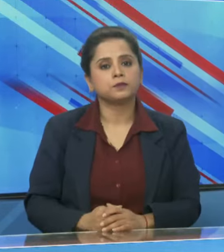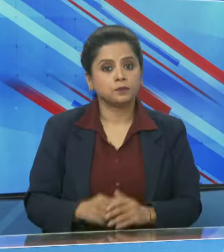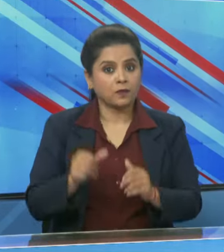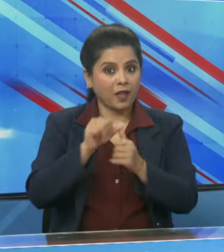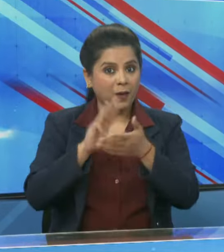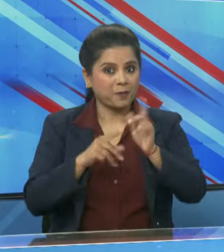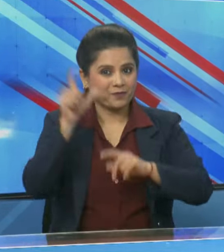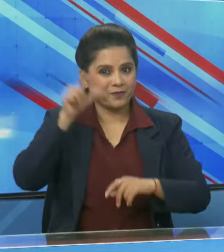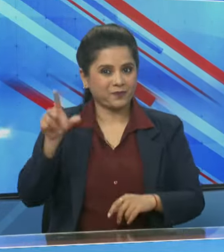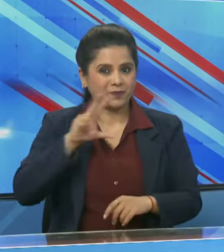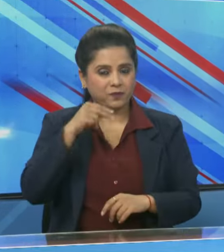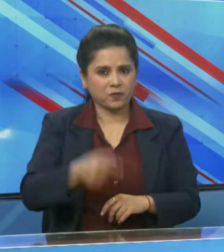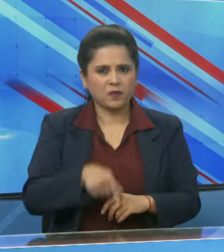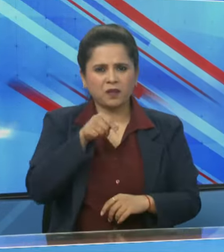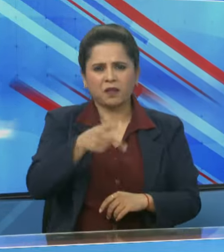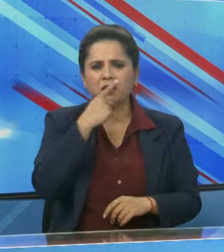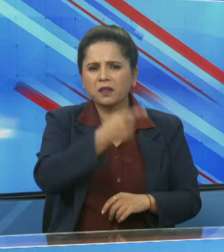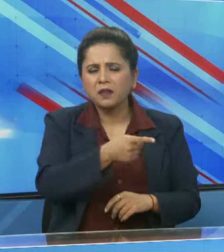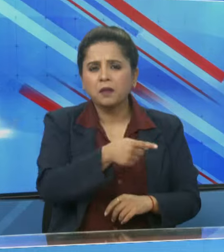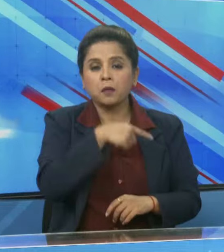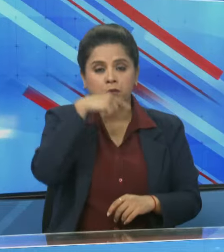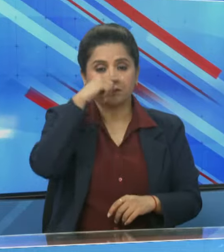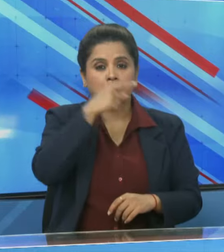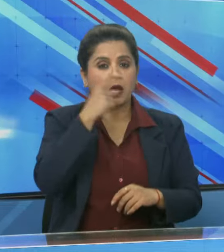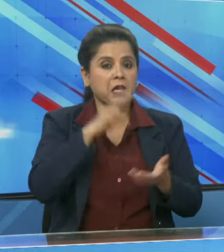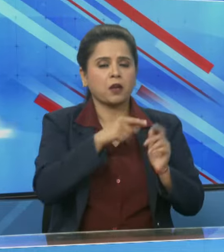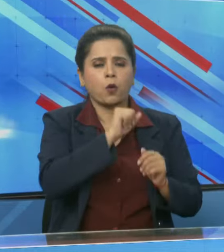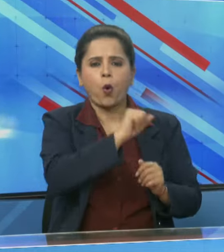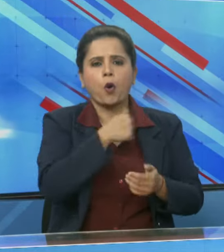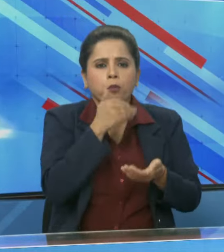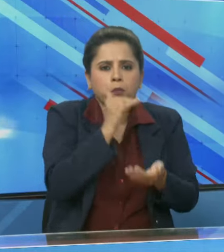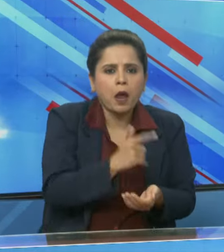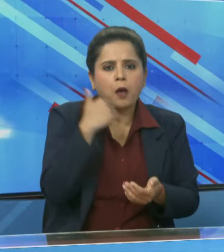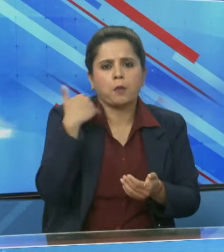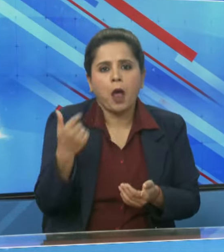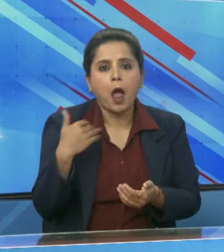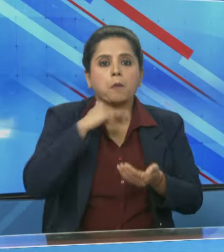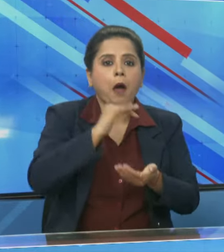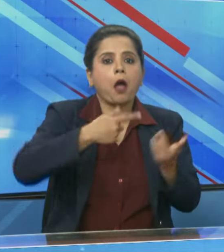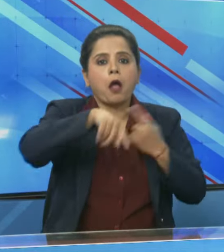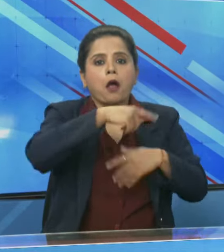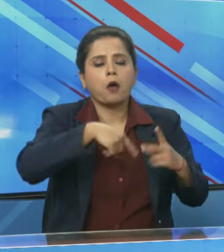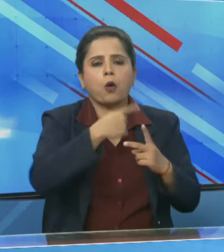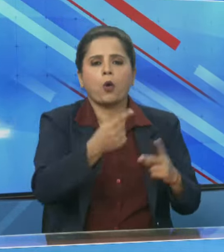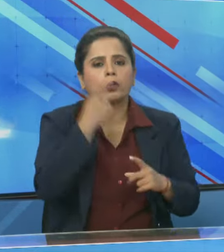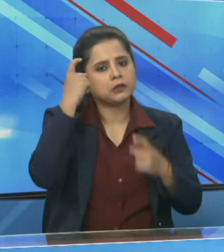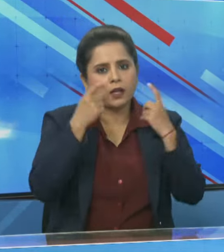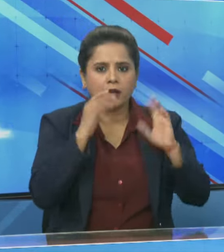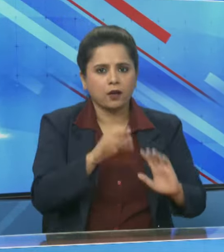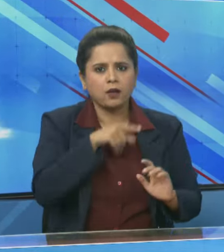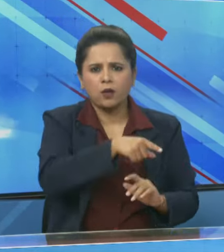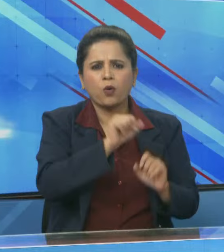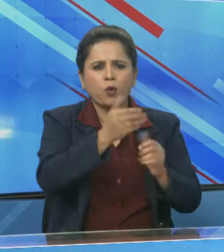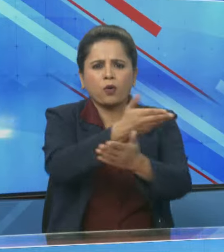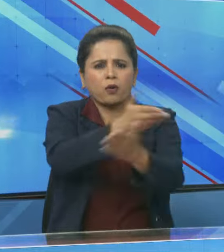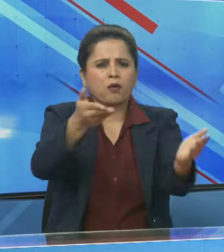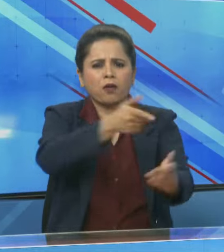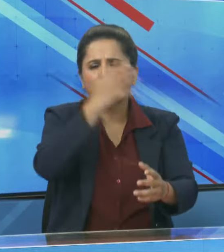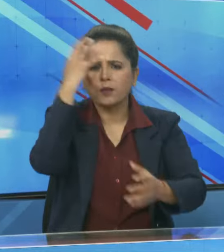गृहमंत्री अमित शाह ने कहा कि घमंडिया गठबंधन को सिर्फ अपने बेटा बेटी भतीजे भाई और बहन के बारे में चिंता है, उन्हें आपके बारे